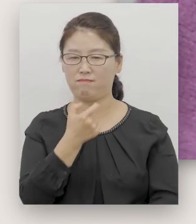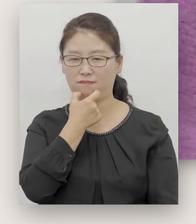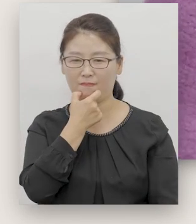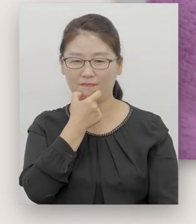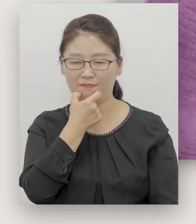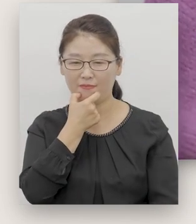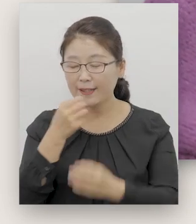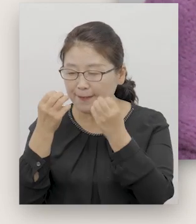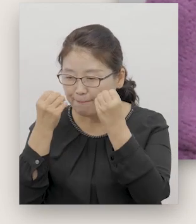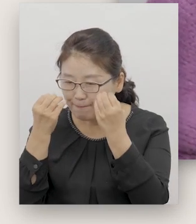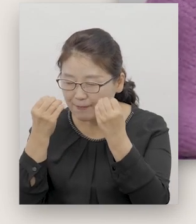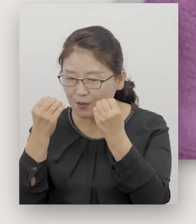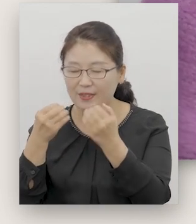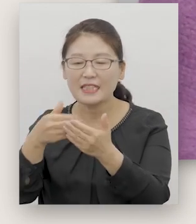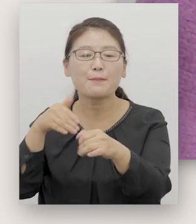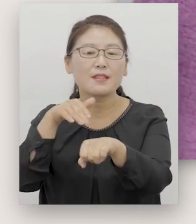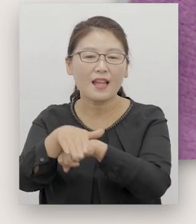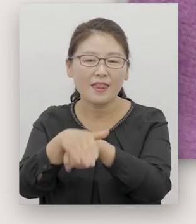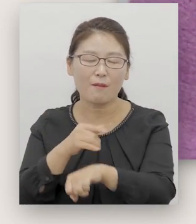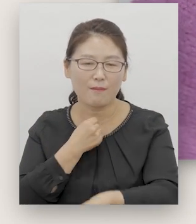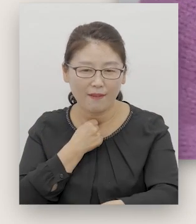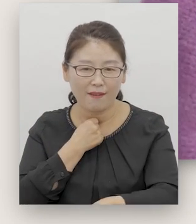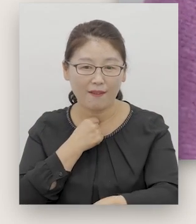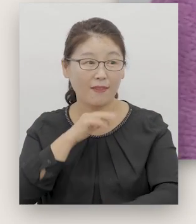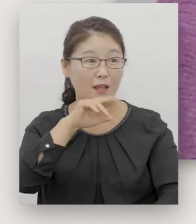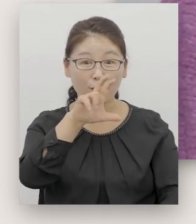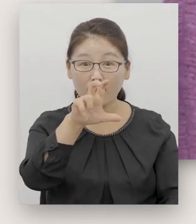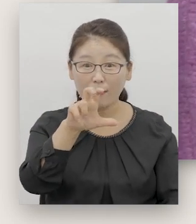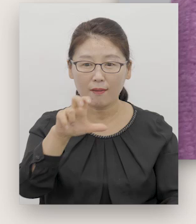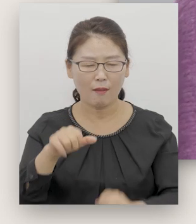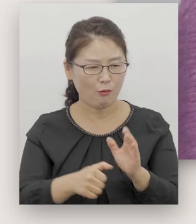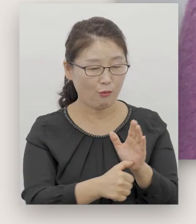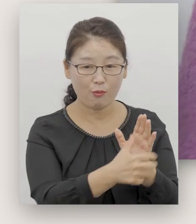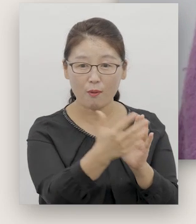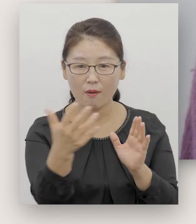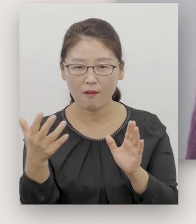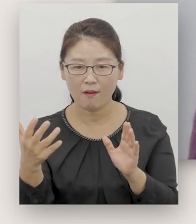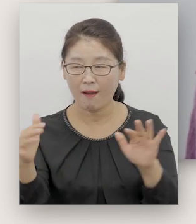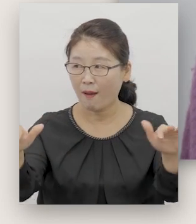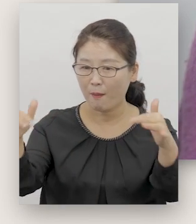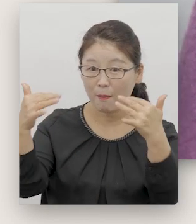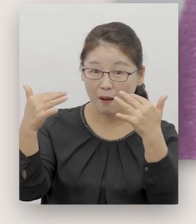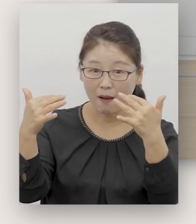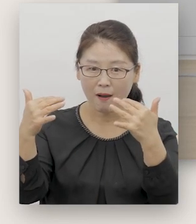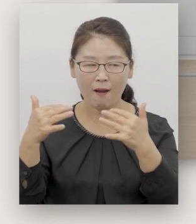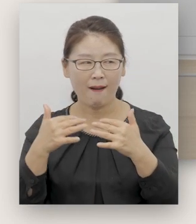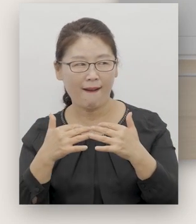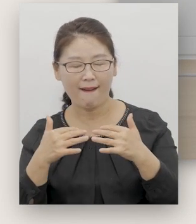사실 25살에 그런 명성을 얻었으면 또 그러고 싶은 도전감이 생기지 않을까 이제 그런 마음 생각도